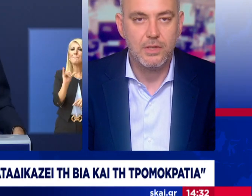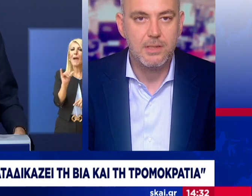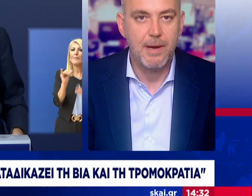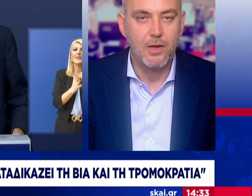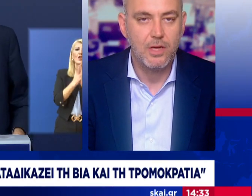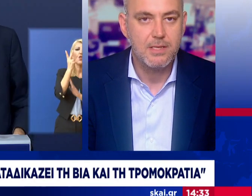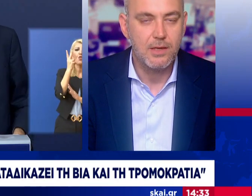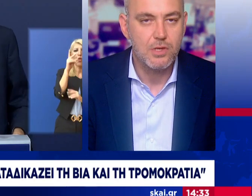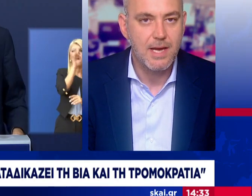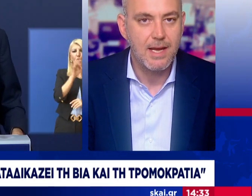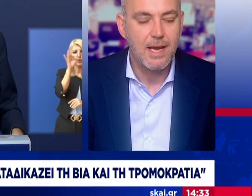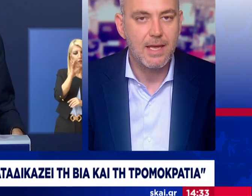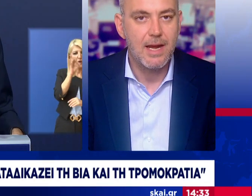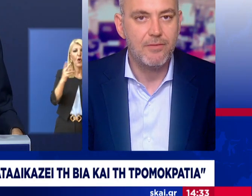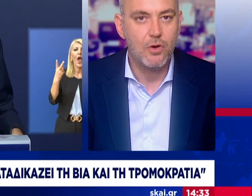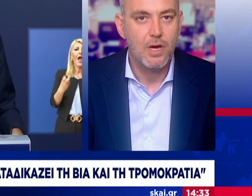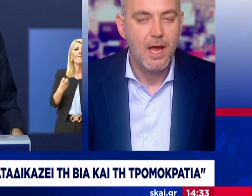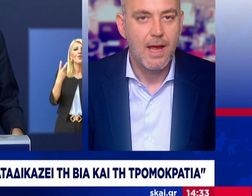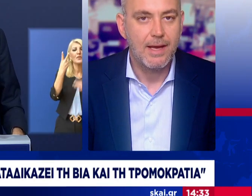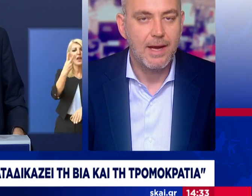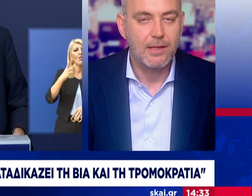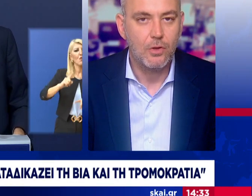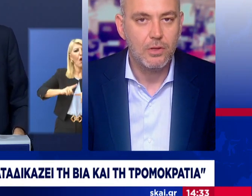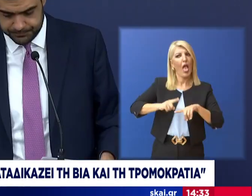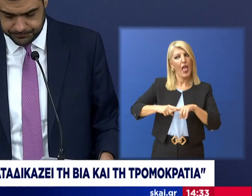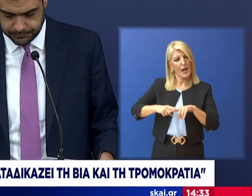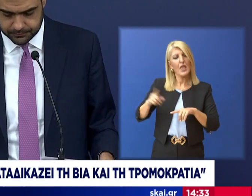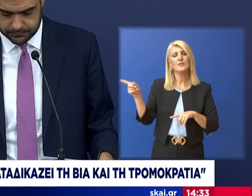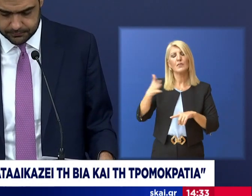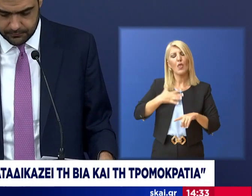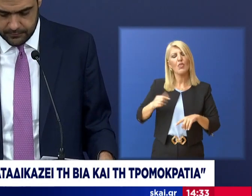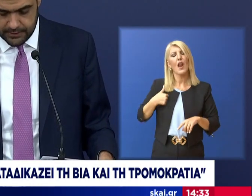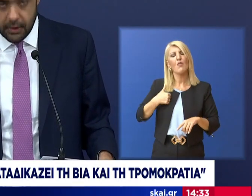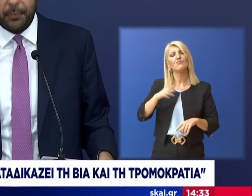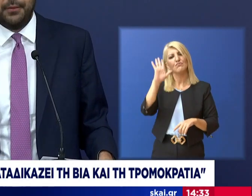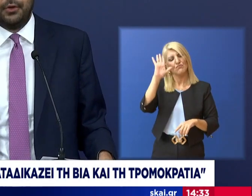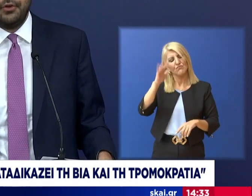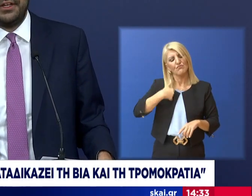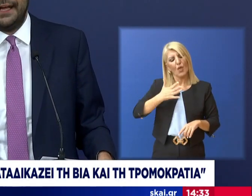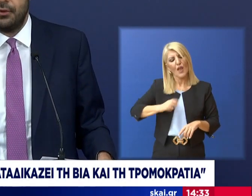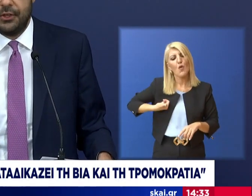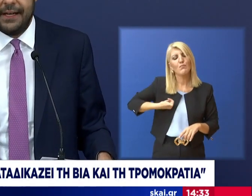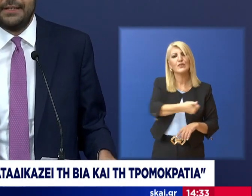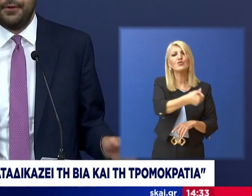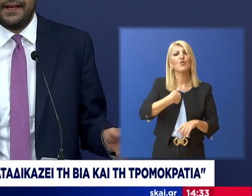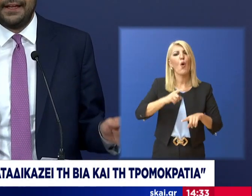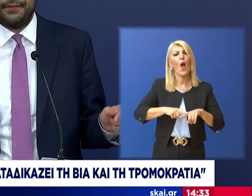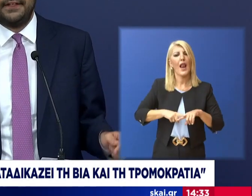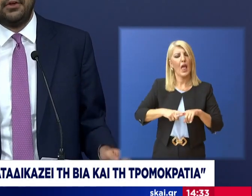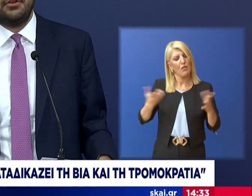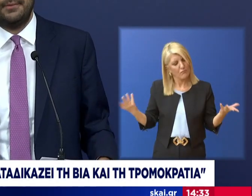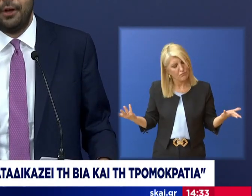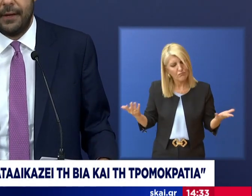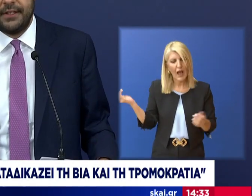χωρών της περιοχής και του ισραήλ αλλά και αραβικών κρατών και προφανώς η χώρα μας θέλει να